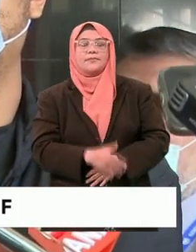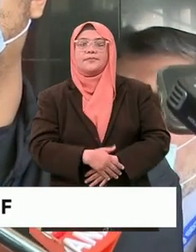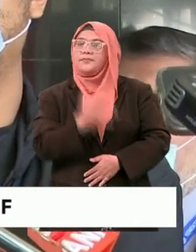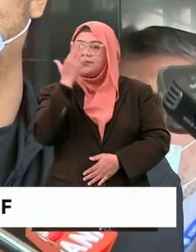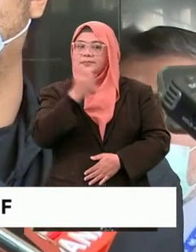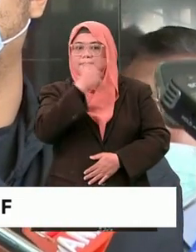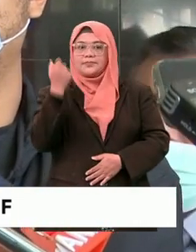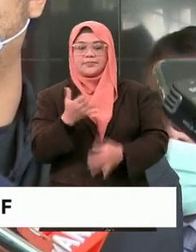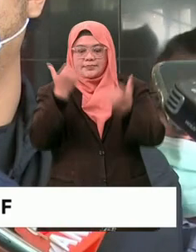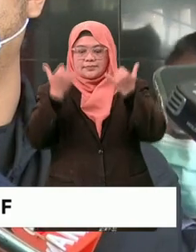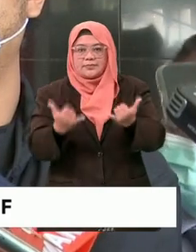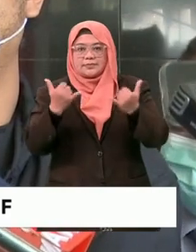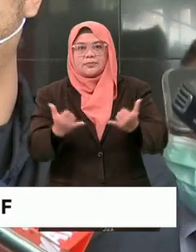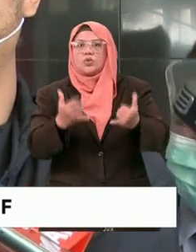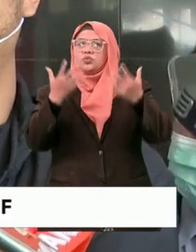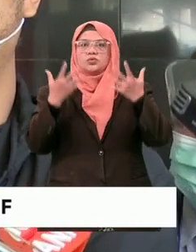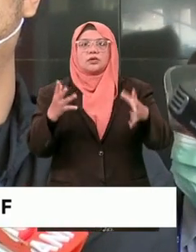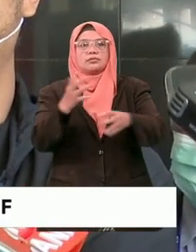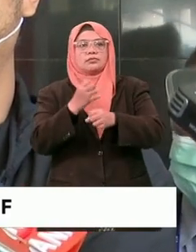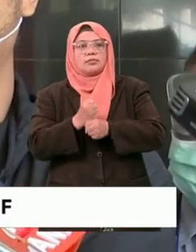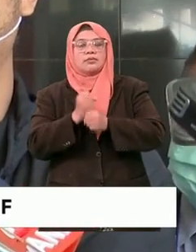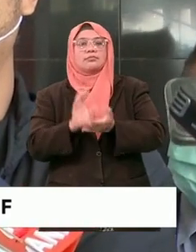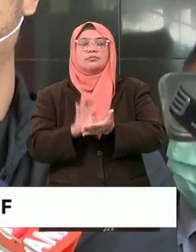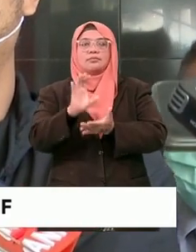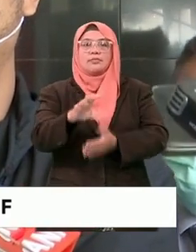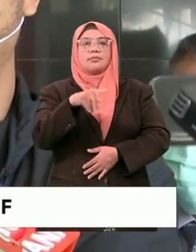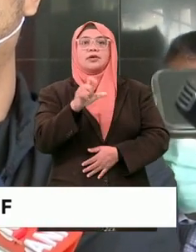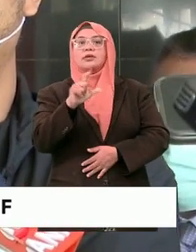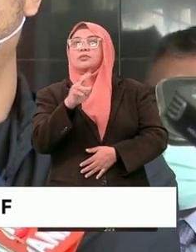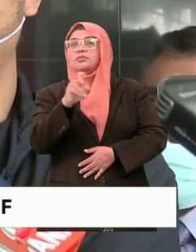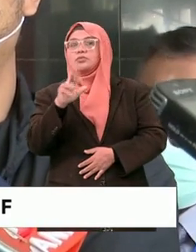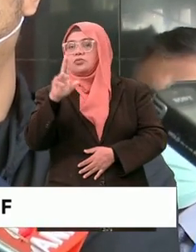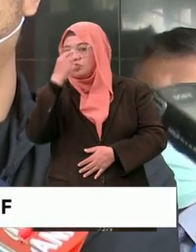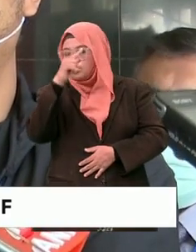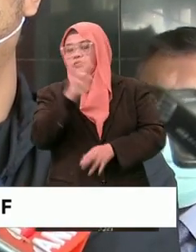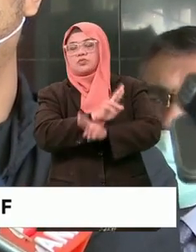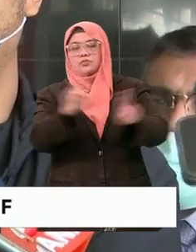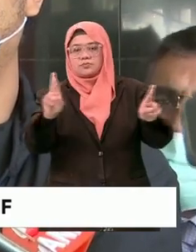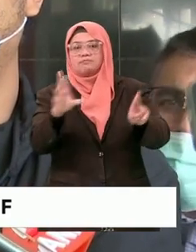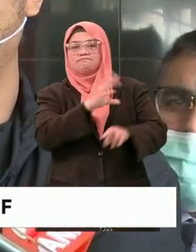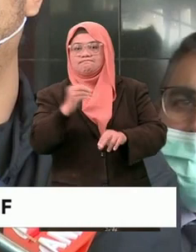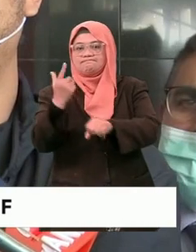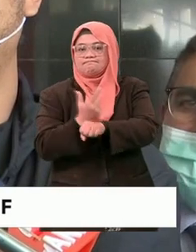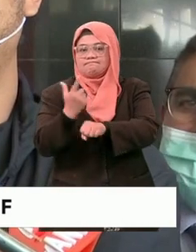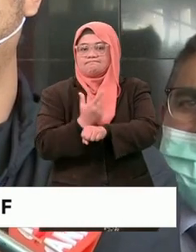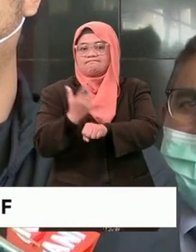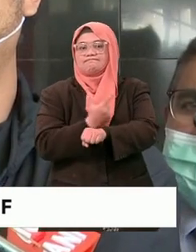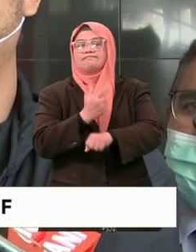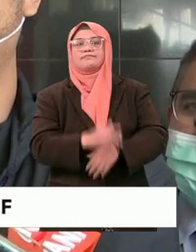daripada sekarang kita dapat membuat laporan untuk buat persediaan untuk melatih